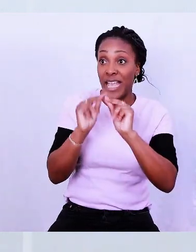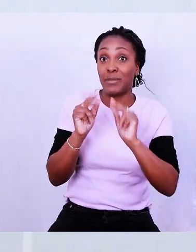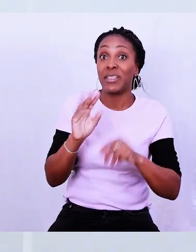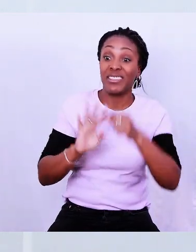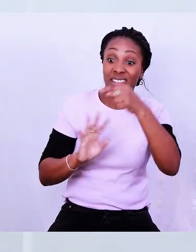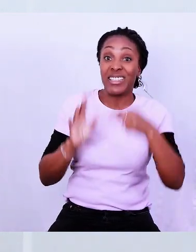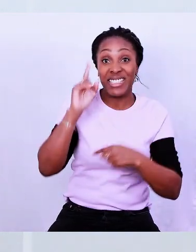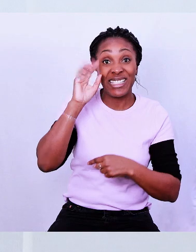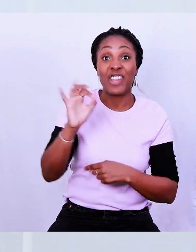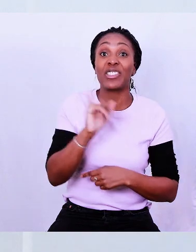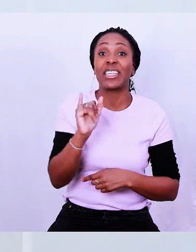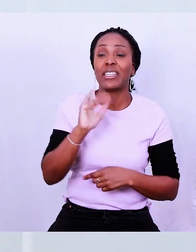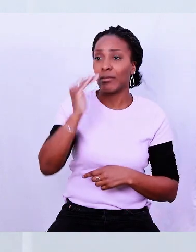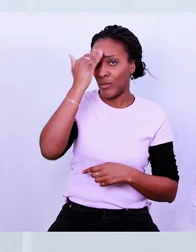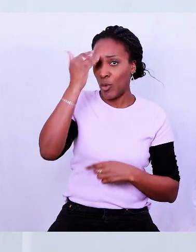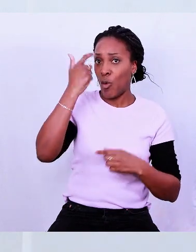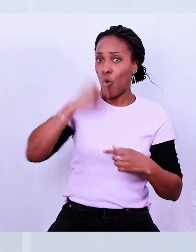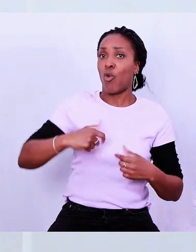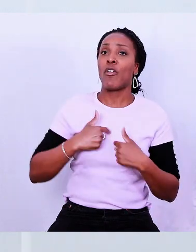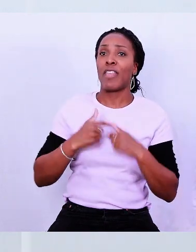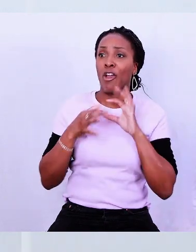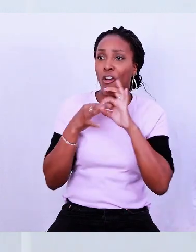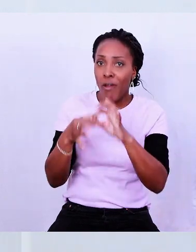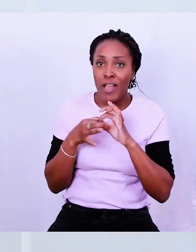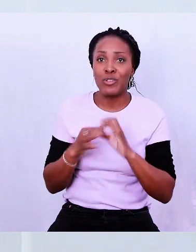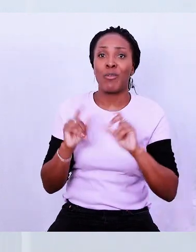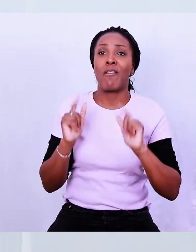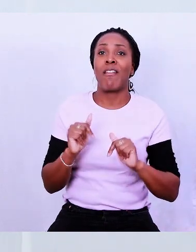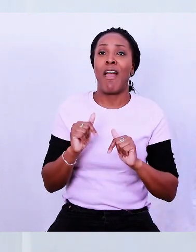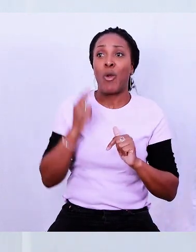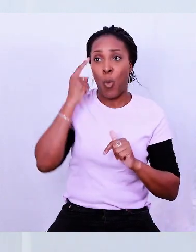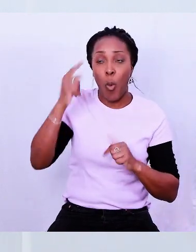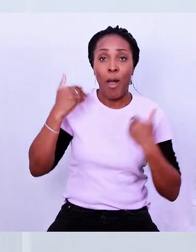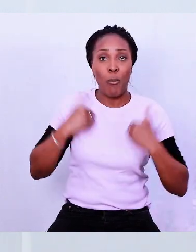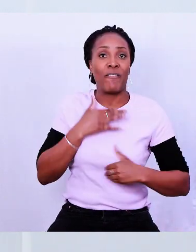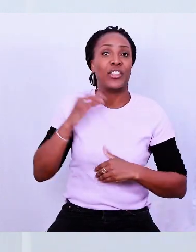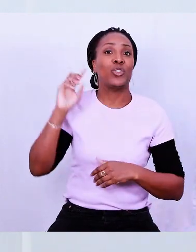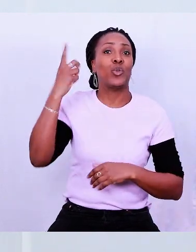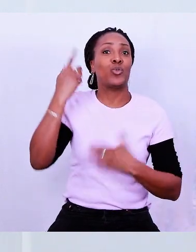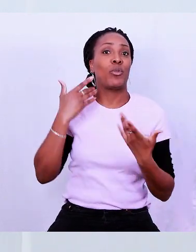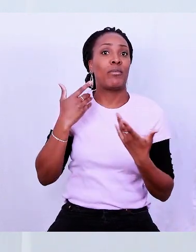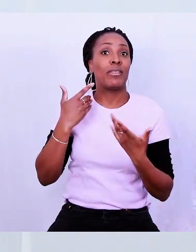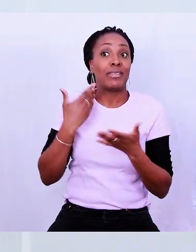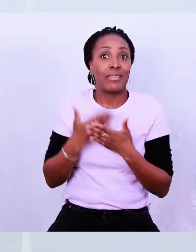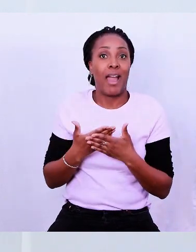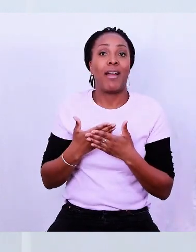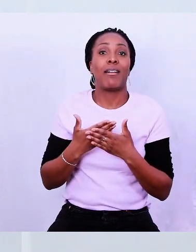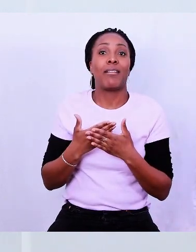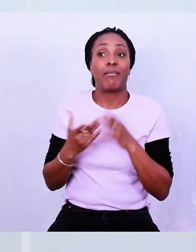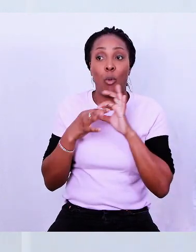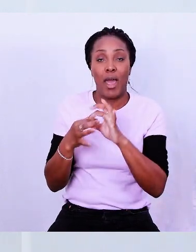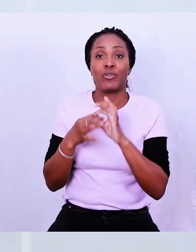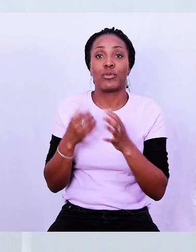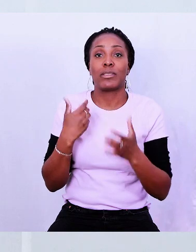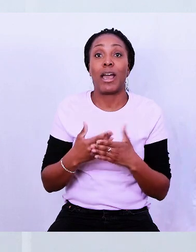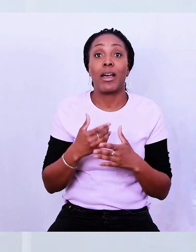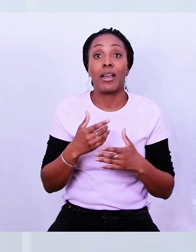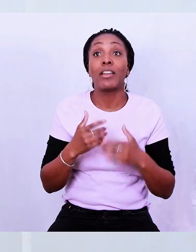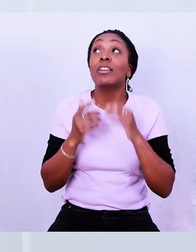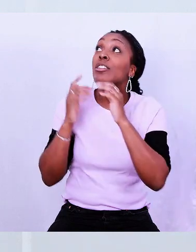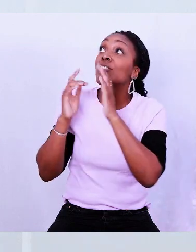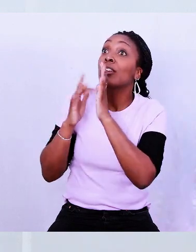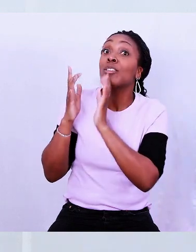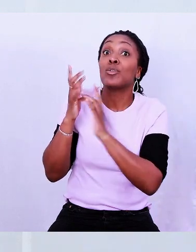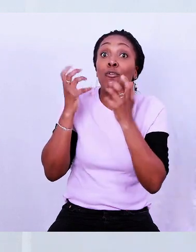marchent avec moi et qui me connaissent, qui ont une relation avec moi. Et aujourd'hui, c'est à cela que Dieu nous appelle. D'être dans